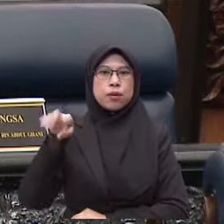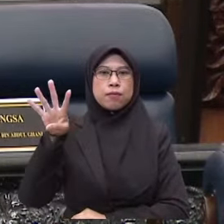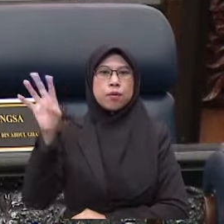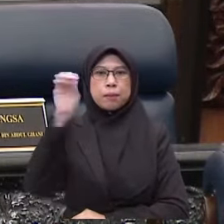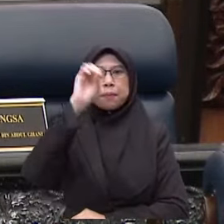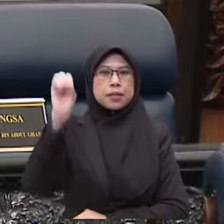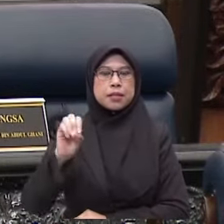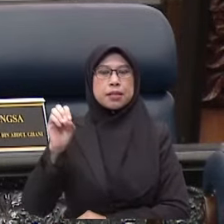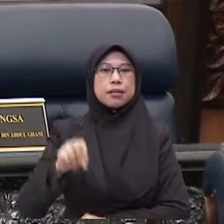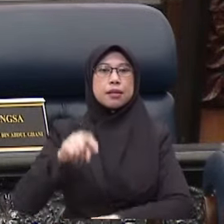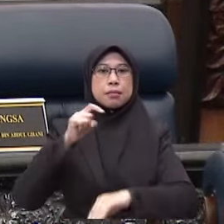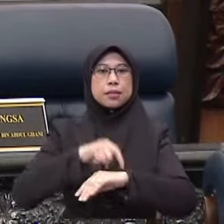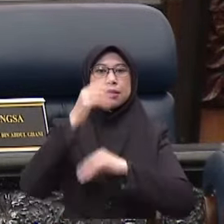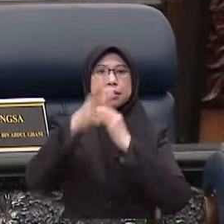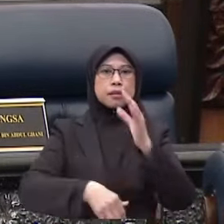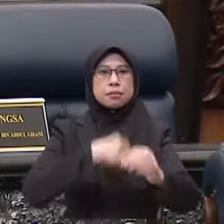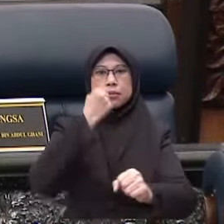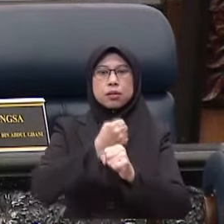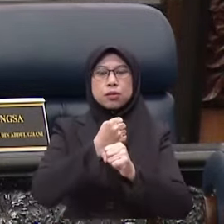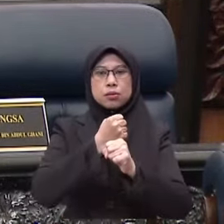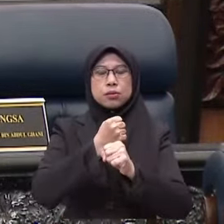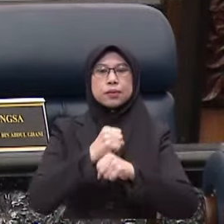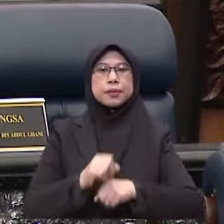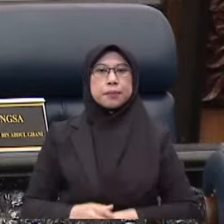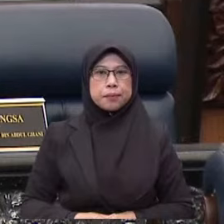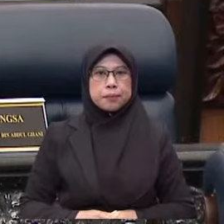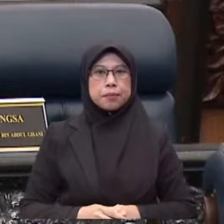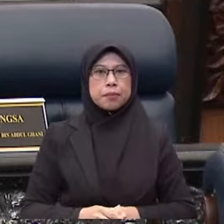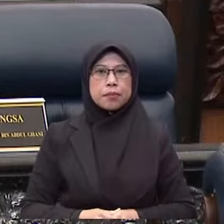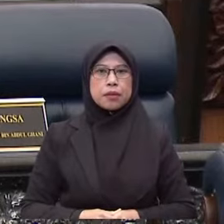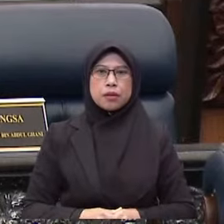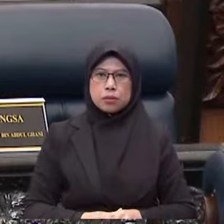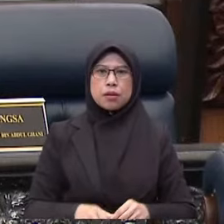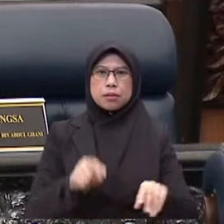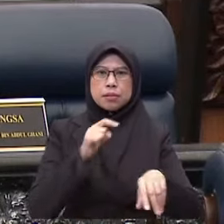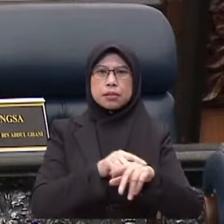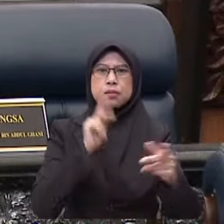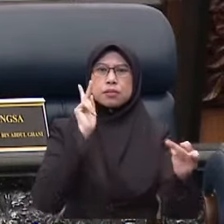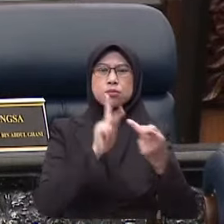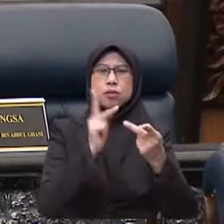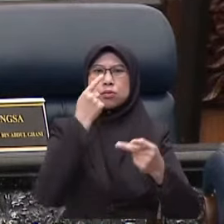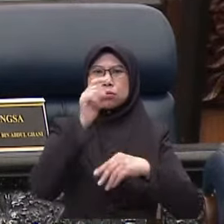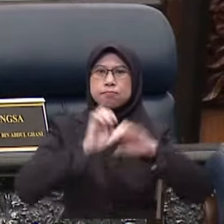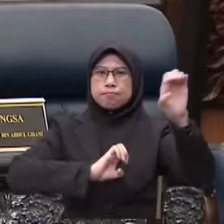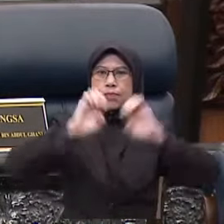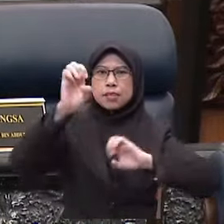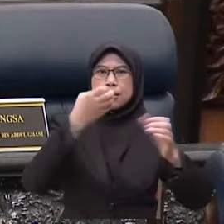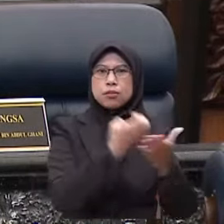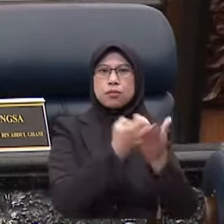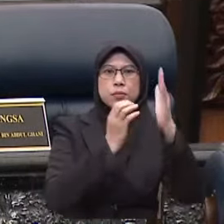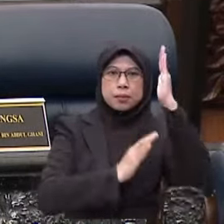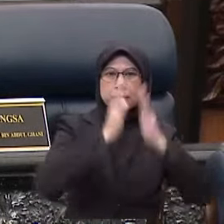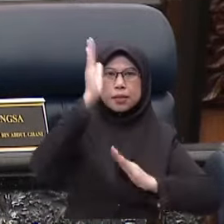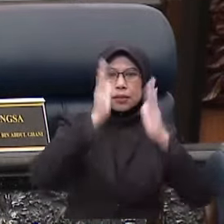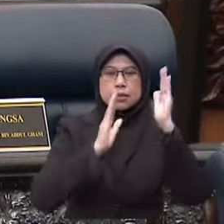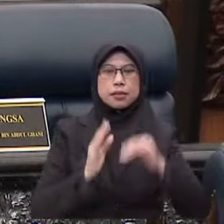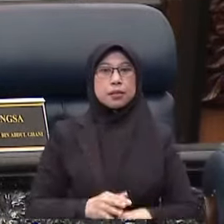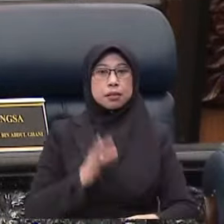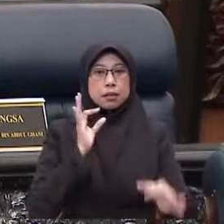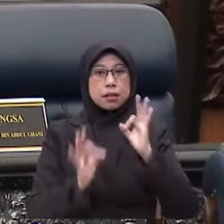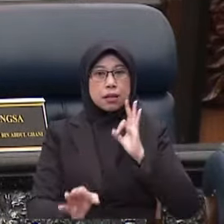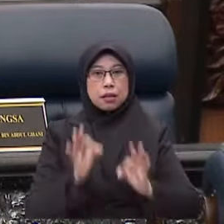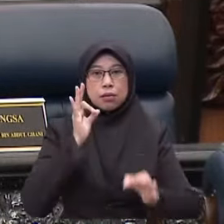us.4% masa 5 tahun itu adalah J yang agak sesuai kita menilai ekonomi kita kalau kita